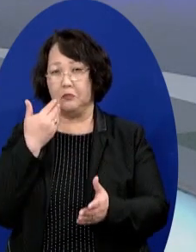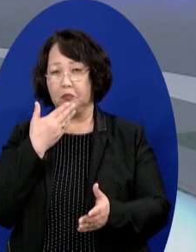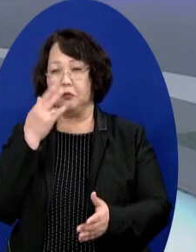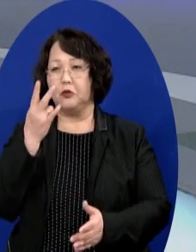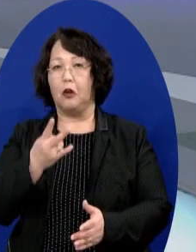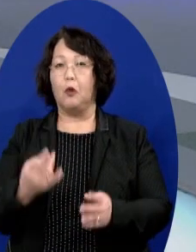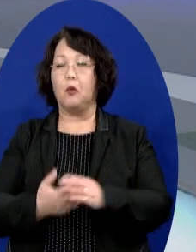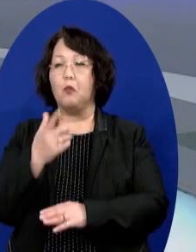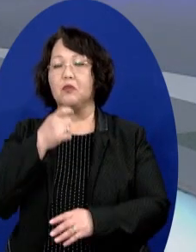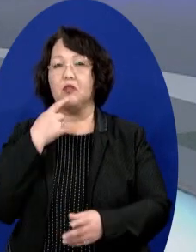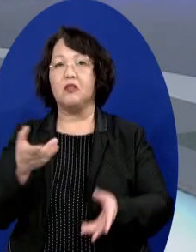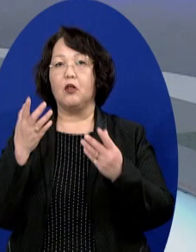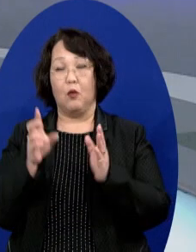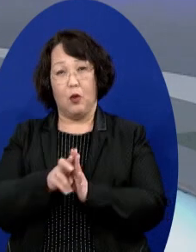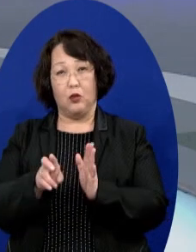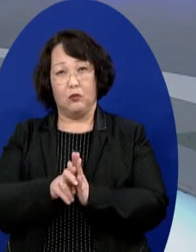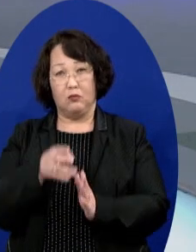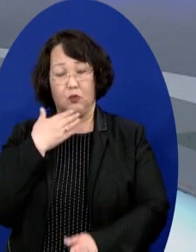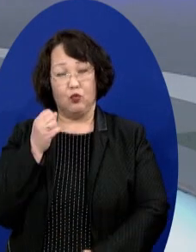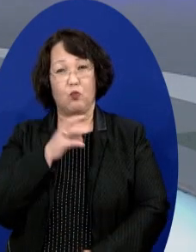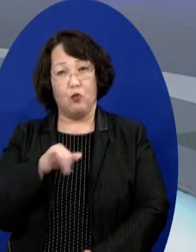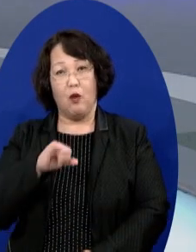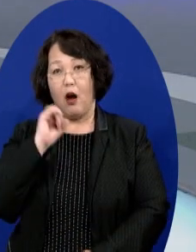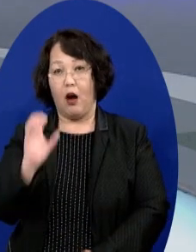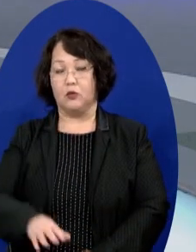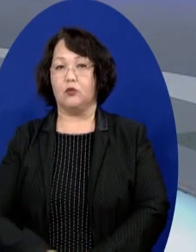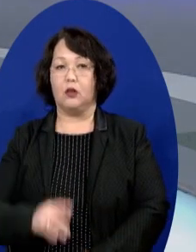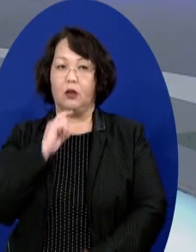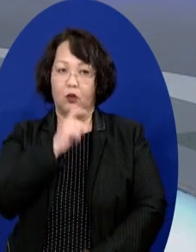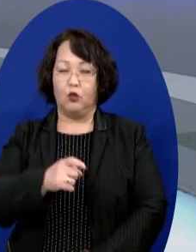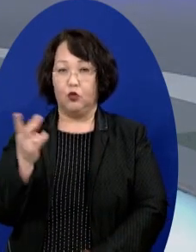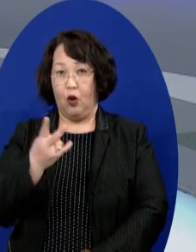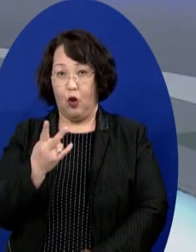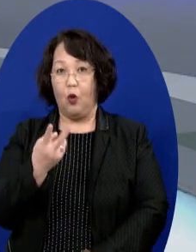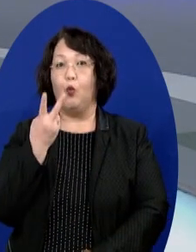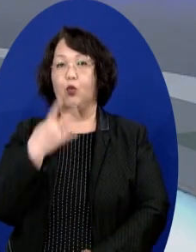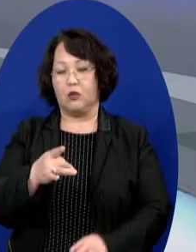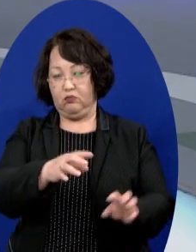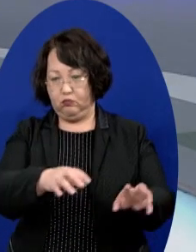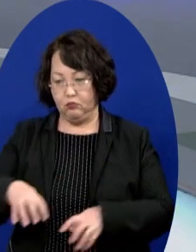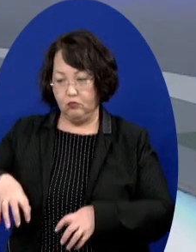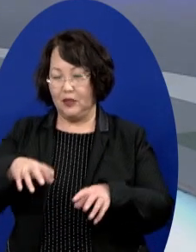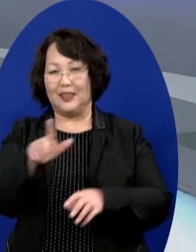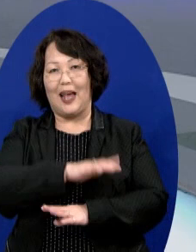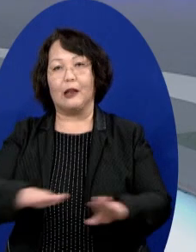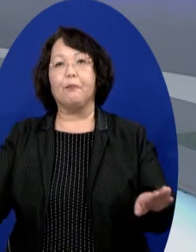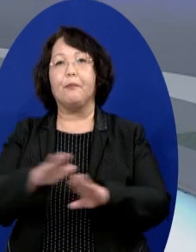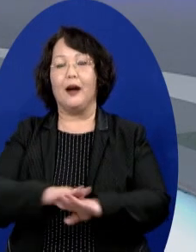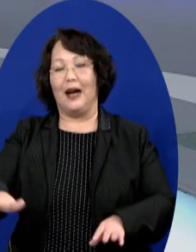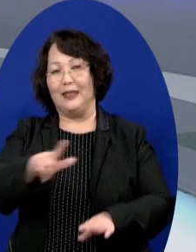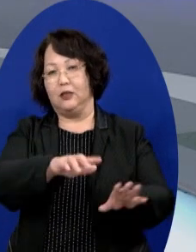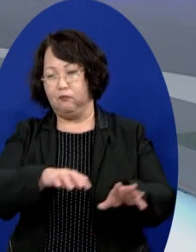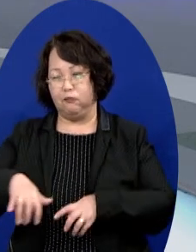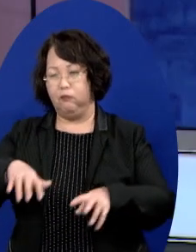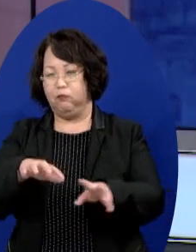болс байна? Тэм боломж нь өссөн алга уу? Яг ногоочдын хувьд бол одоо үслэгээ хийцэн үслэгээ ил талбайд одоо шилжүүлж идэг эрт